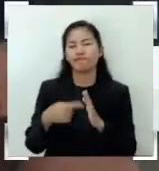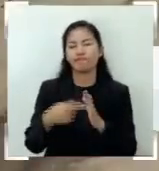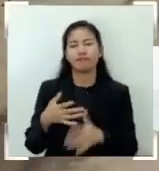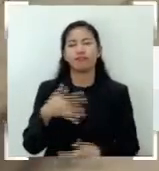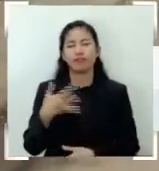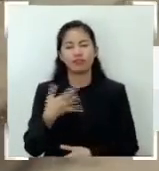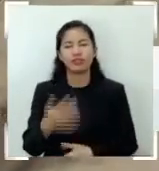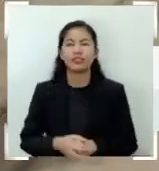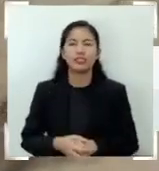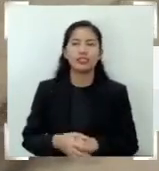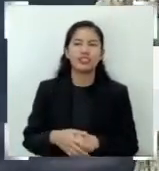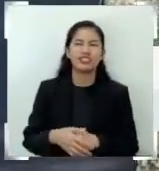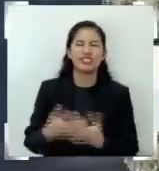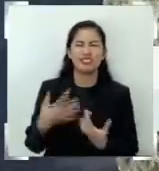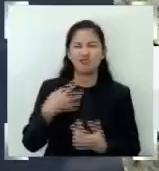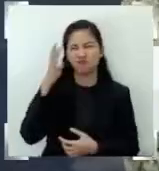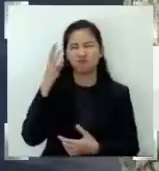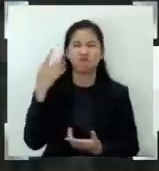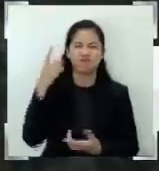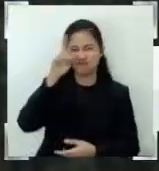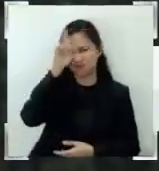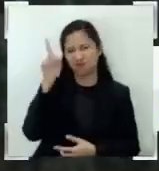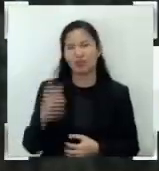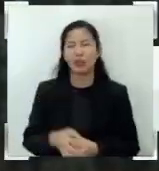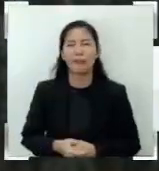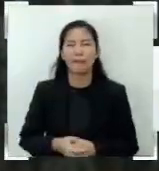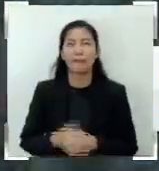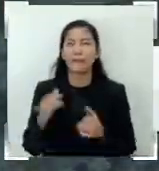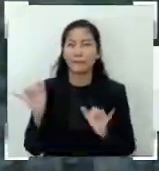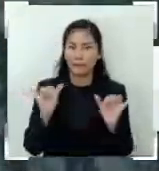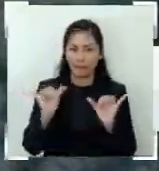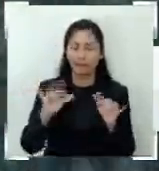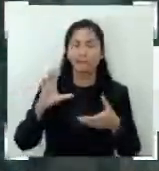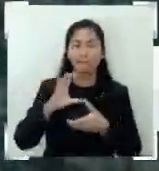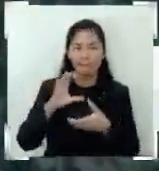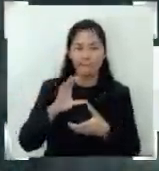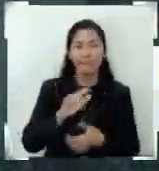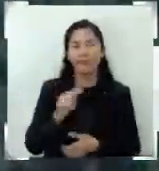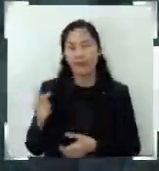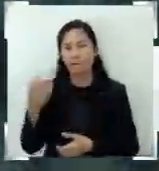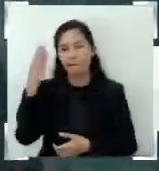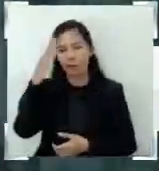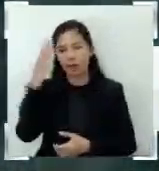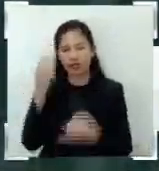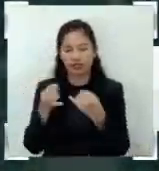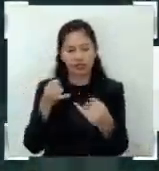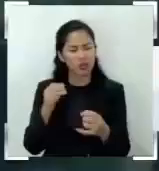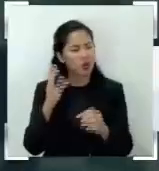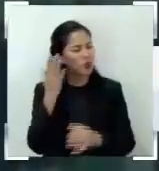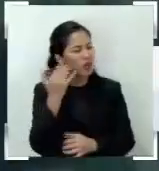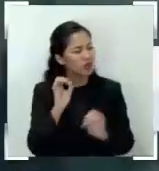nakakapundi rin eh. Ganyan din ang sitwasyon sa checkpoint sa Caloocan at San Jose del Monte, Bulacan. Ba't wala po yung vaccine, sir? Hindi pa